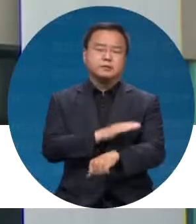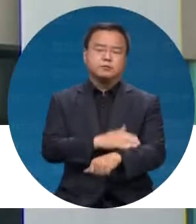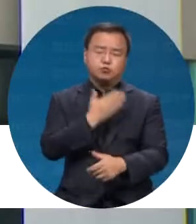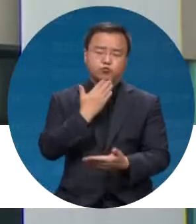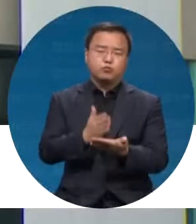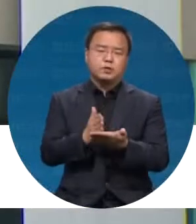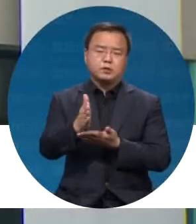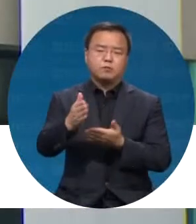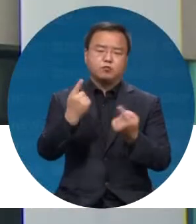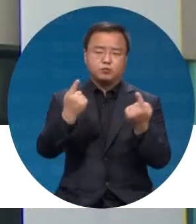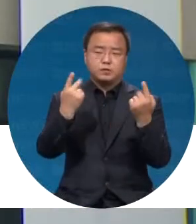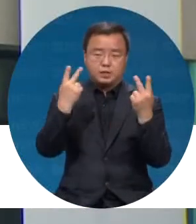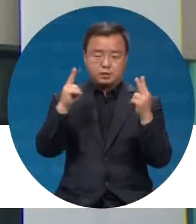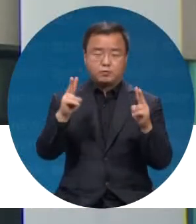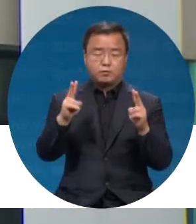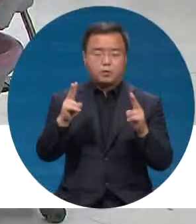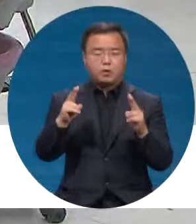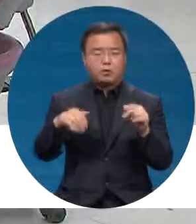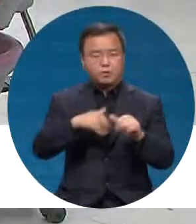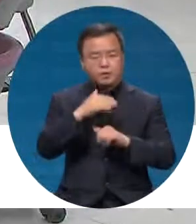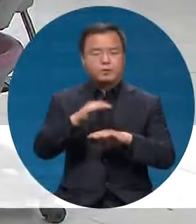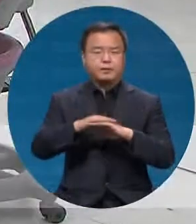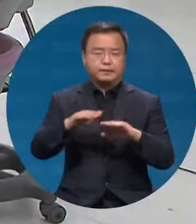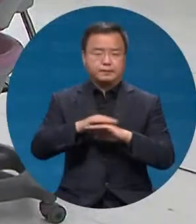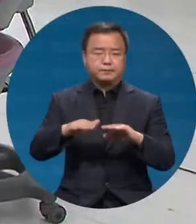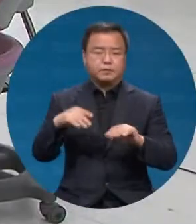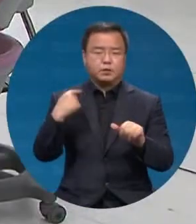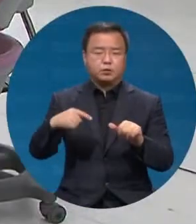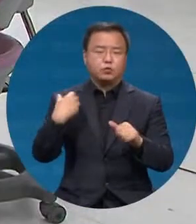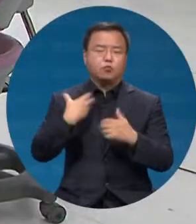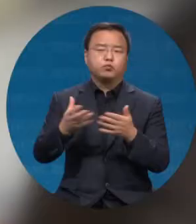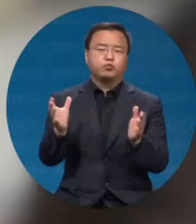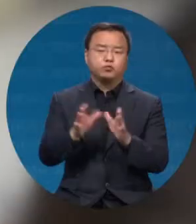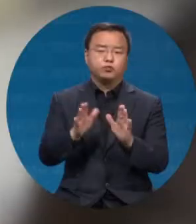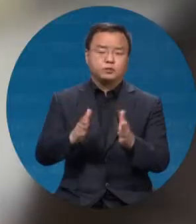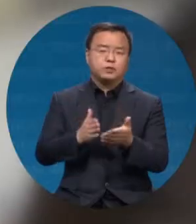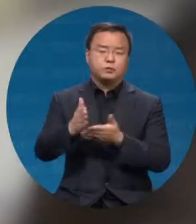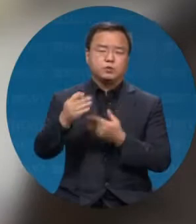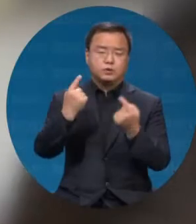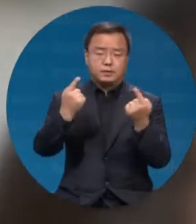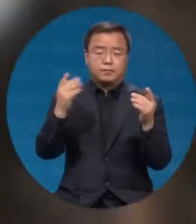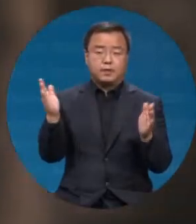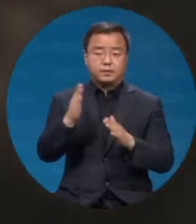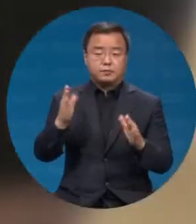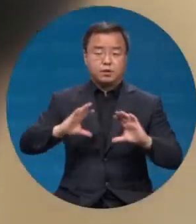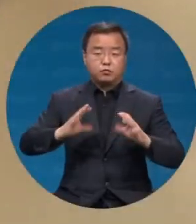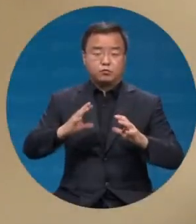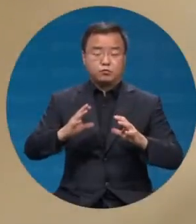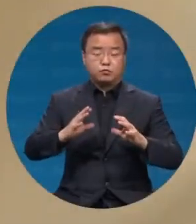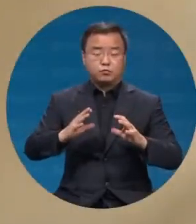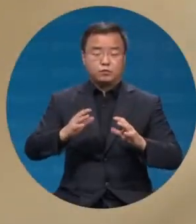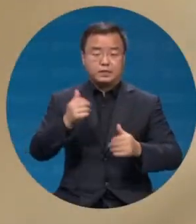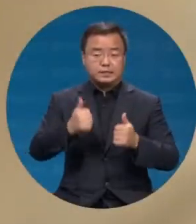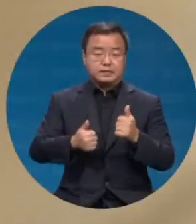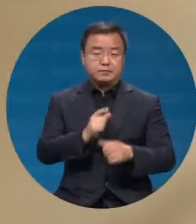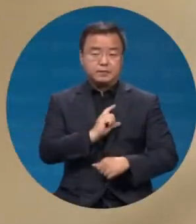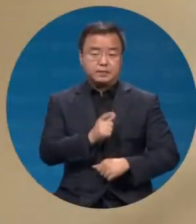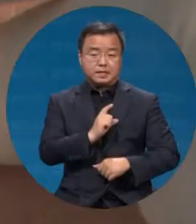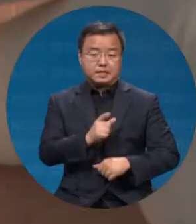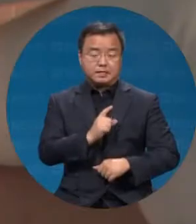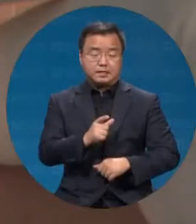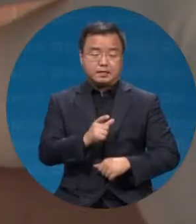숨통이 트일 전망입니다 교육부는 특히 전문 대상의 국가공인 자격증 준비를 돕는 사업도 내년